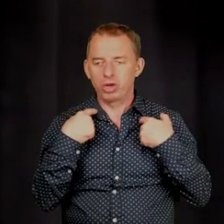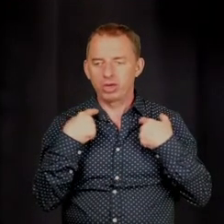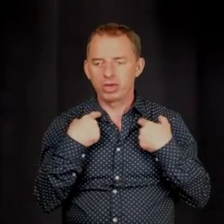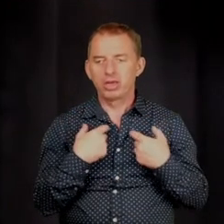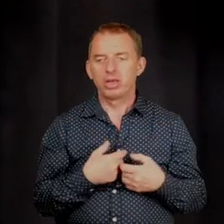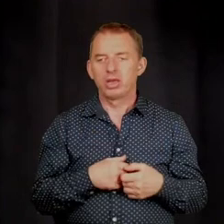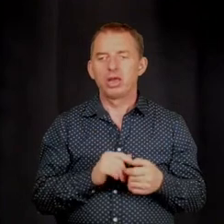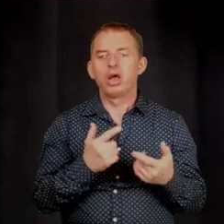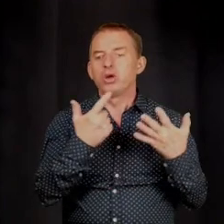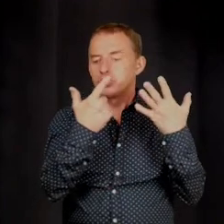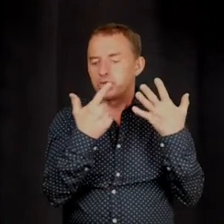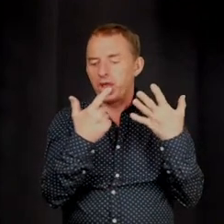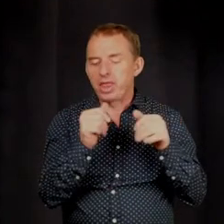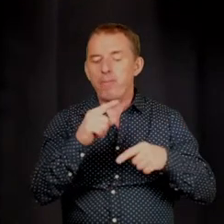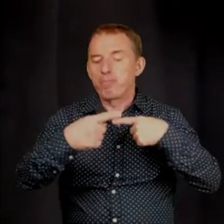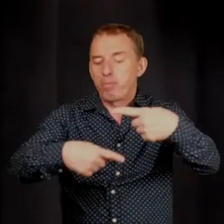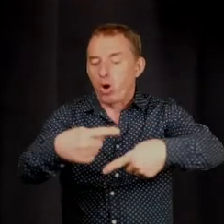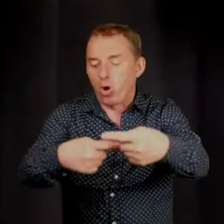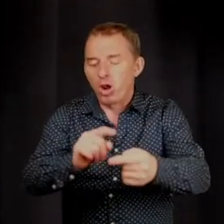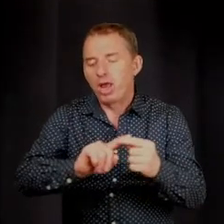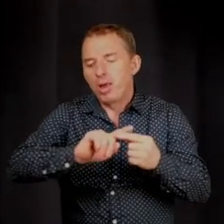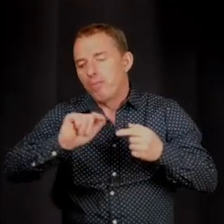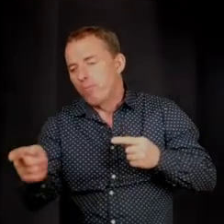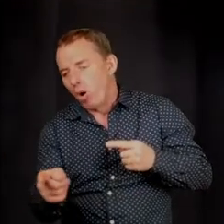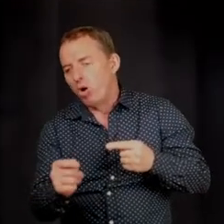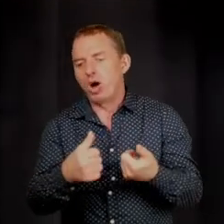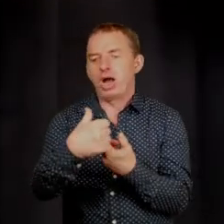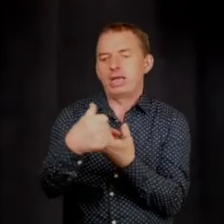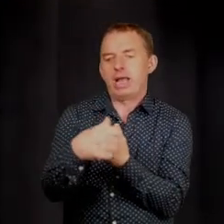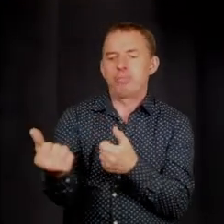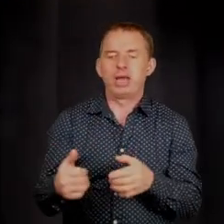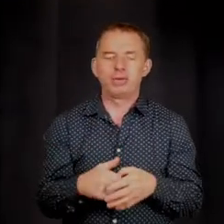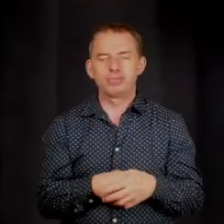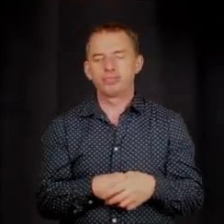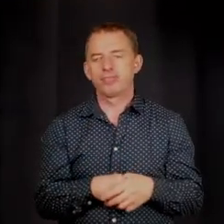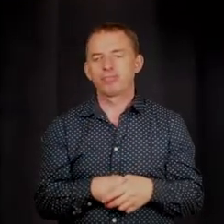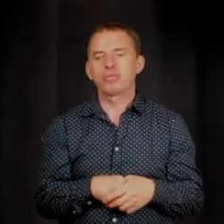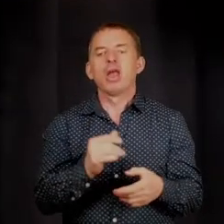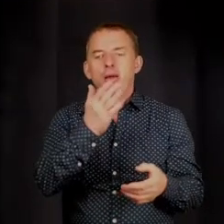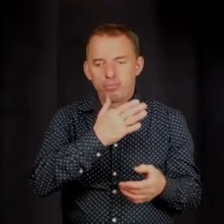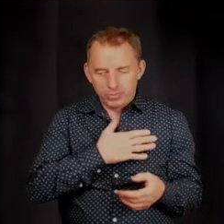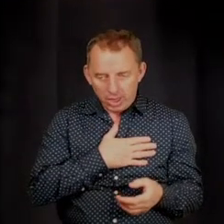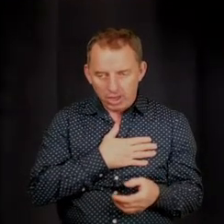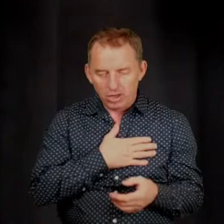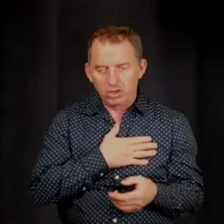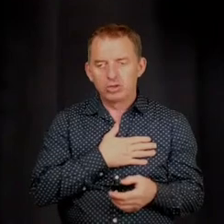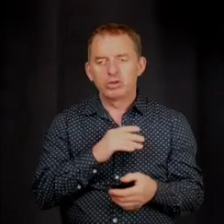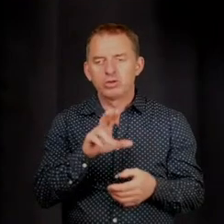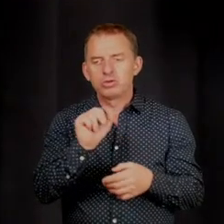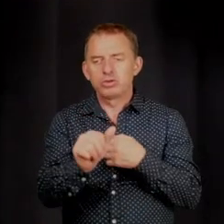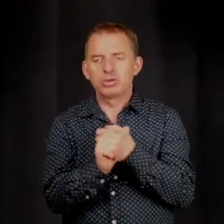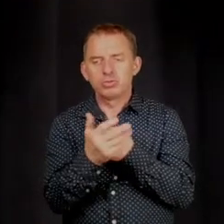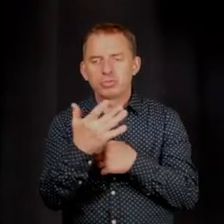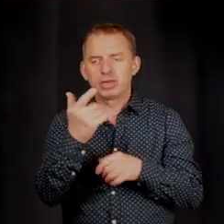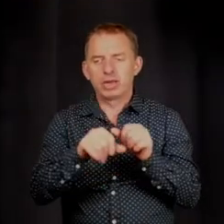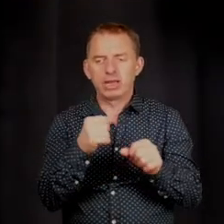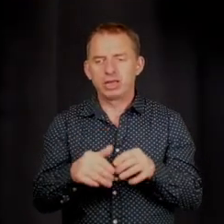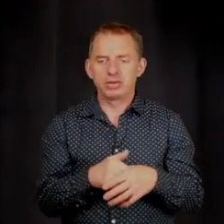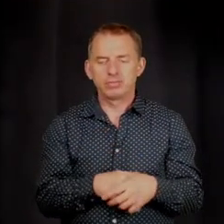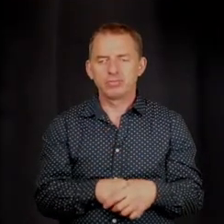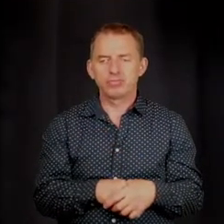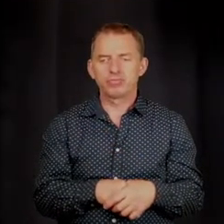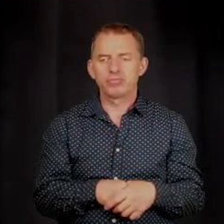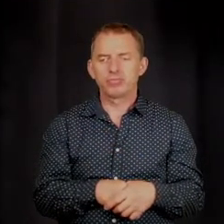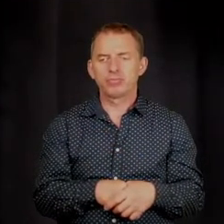7 pokoleń po Adamie. He was 365 years old. Miał 365 lat. And he was translated without